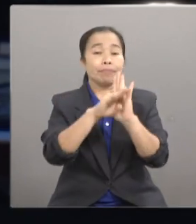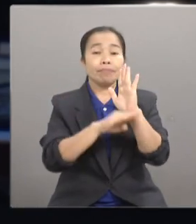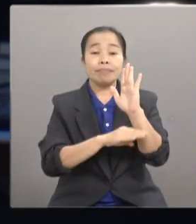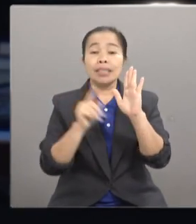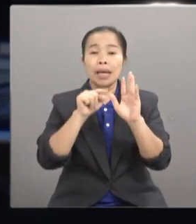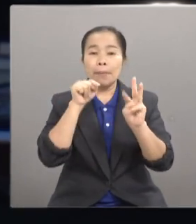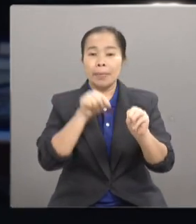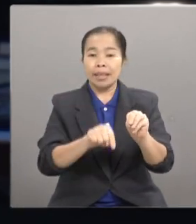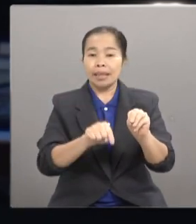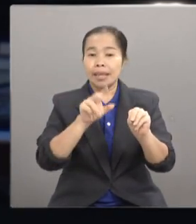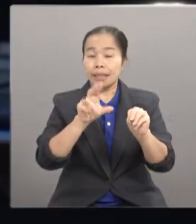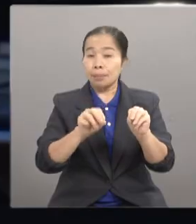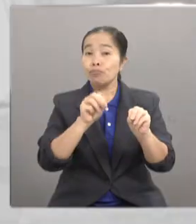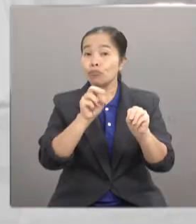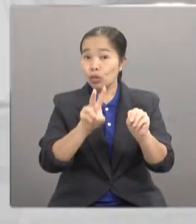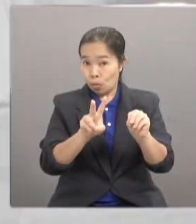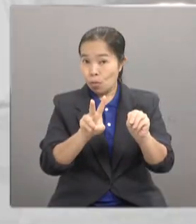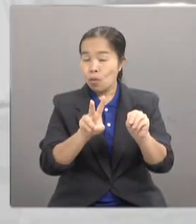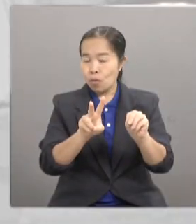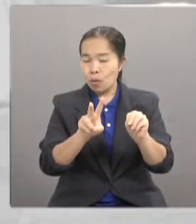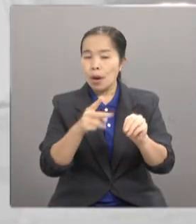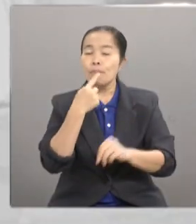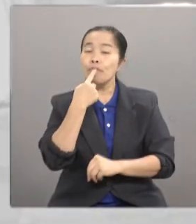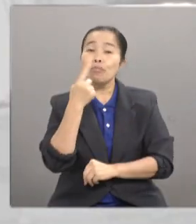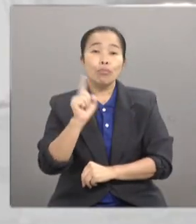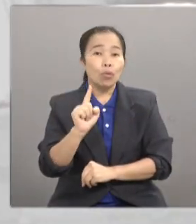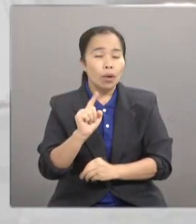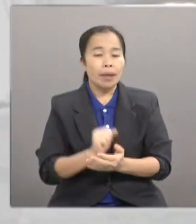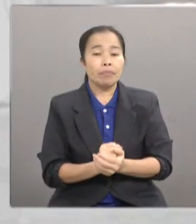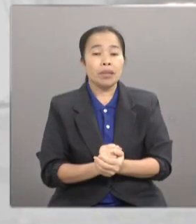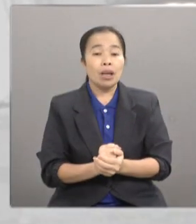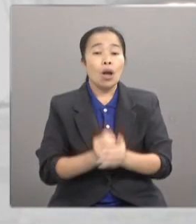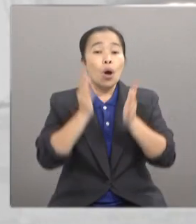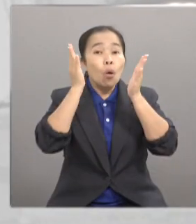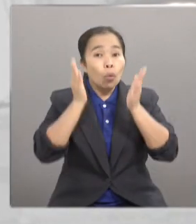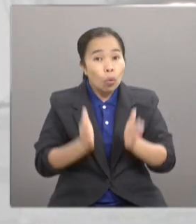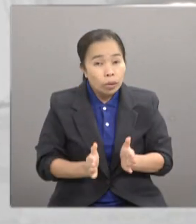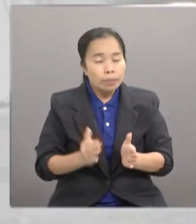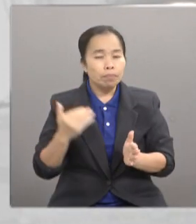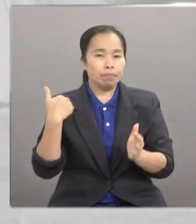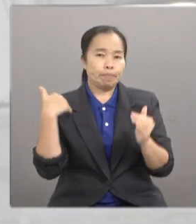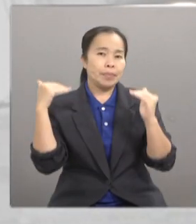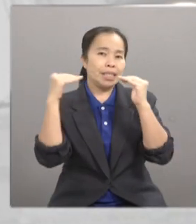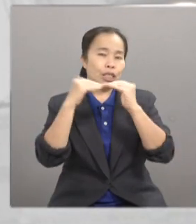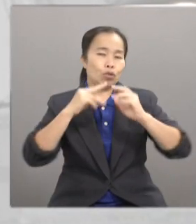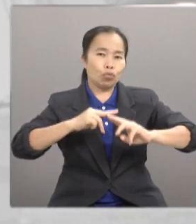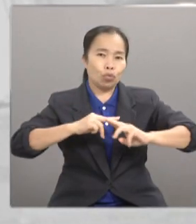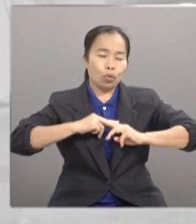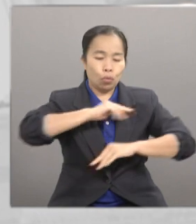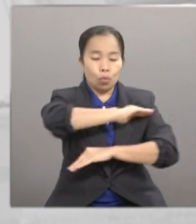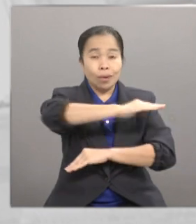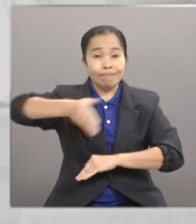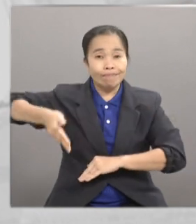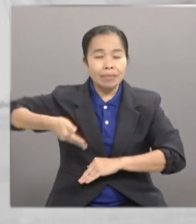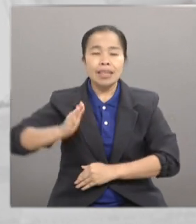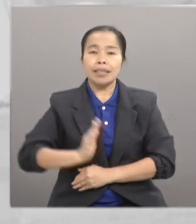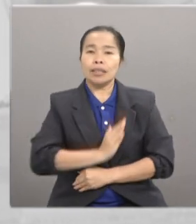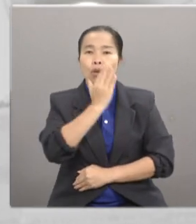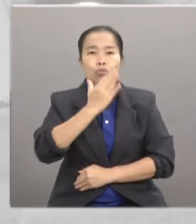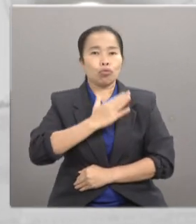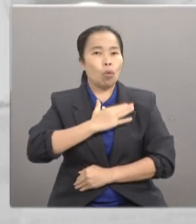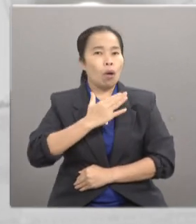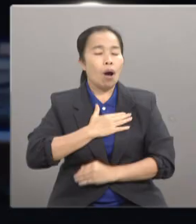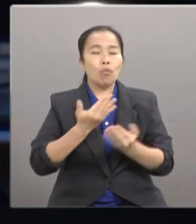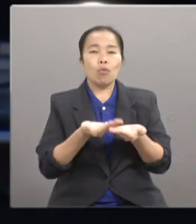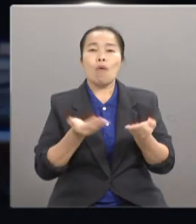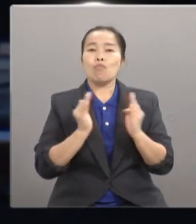ที่เก่าไ้ว่าบุคคลมีสิทยอเป็ส่นตัวชื่อเสียงเกีติยศและครอบคัว